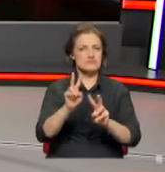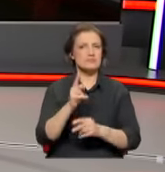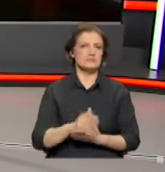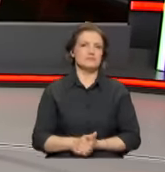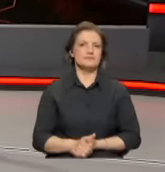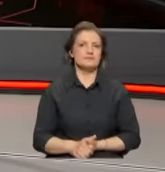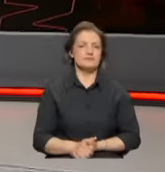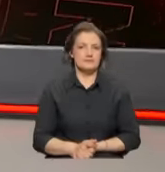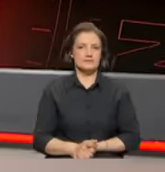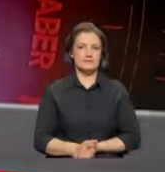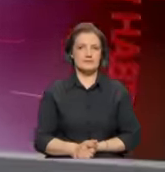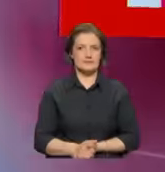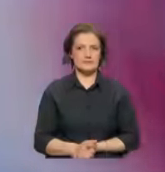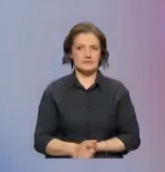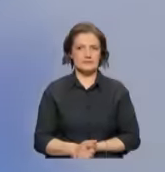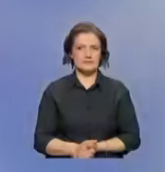konuşacağız.